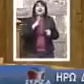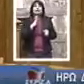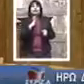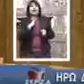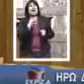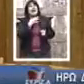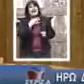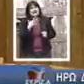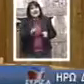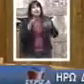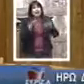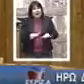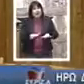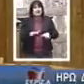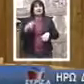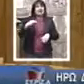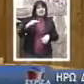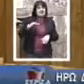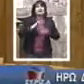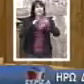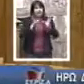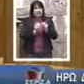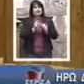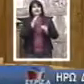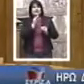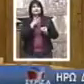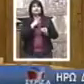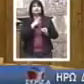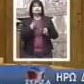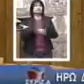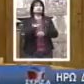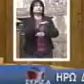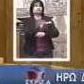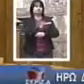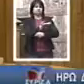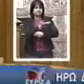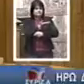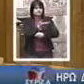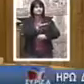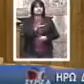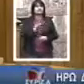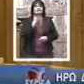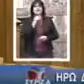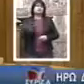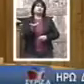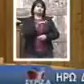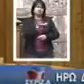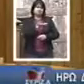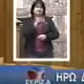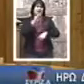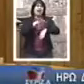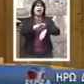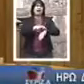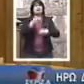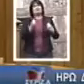πρόνοια, οι άνεργοι και αρκετές ακόμα αντιπαραγωγικές εντός εισαγωγικών ομάδες του πληθυσμού, οι οποίες εξοντώνονται στο όνομα της